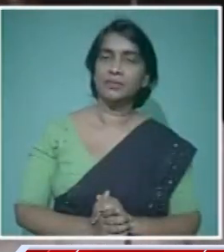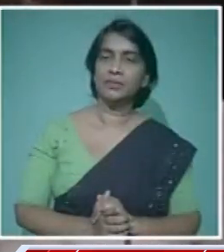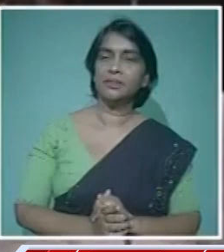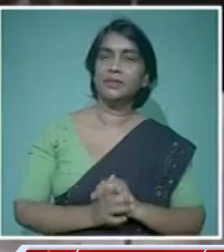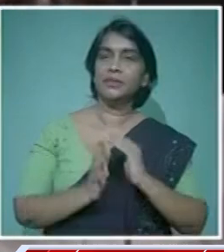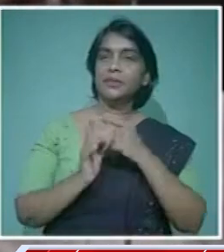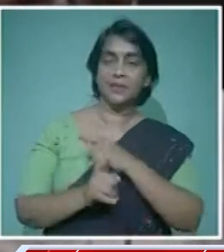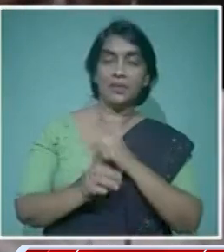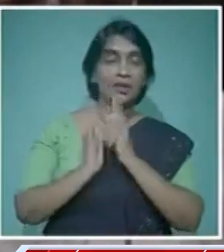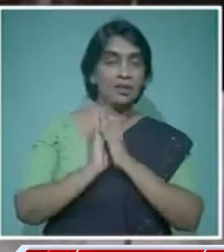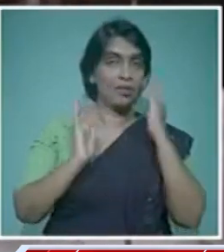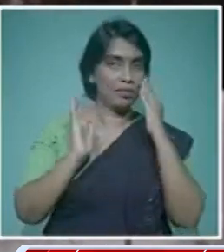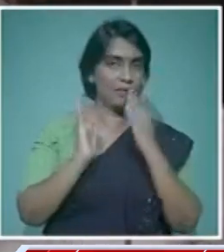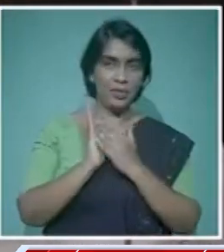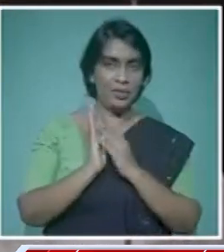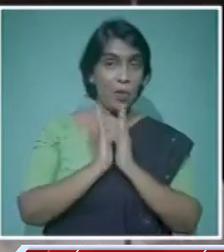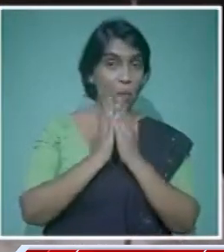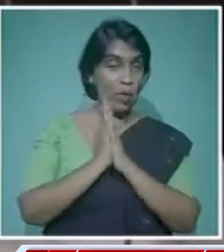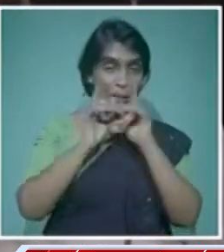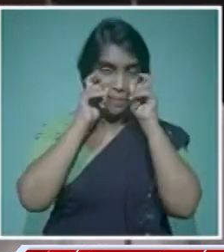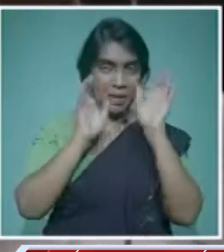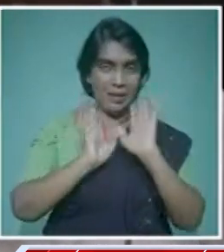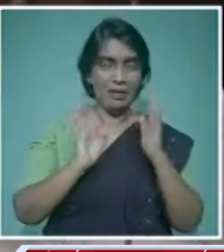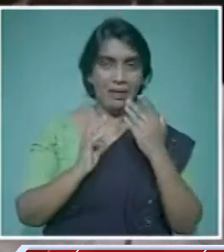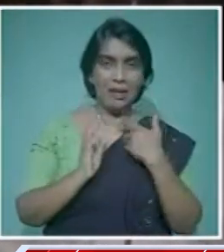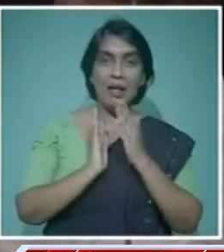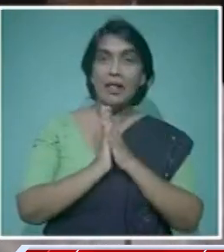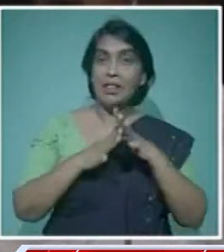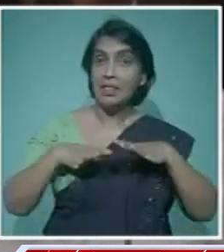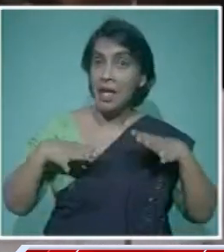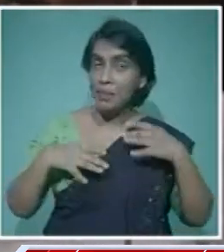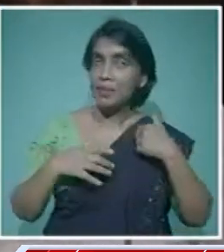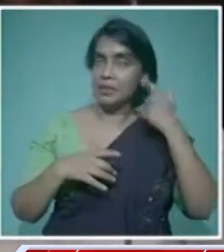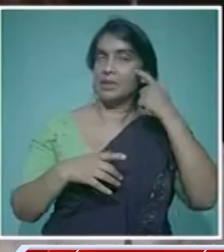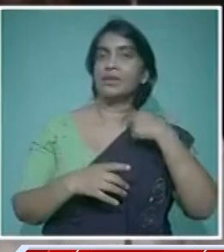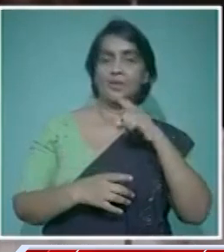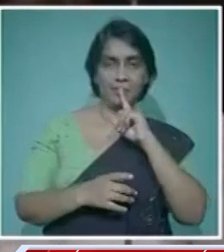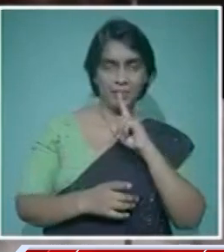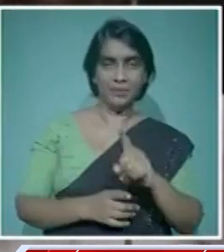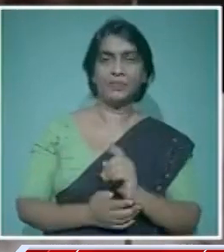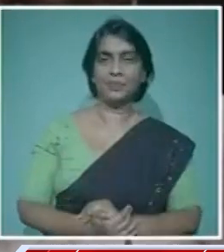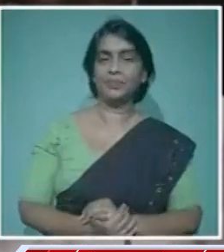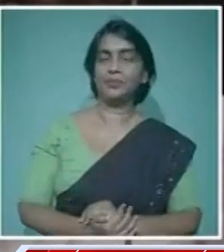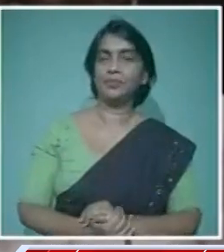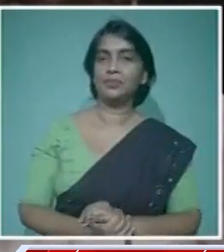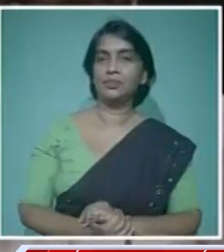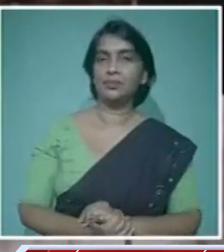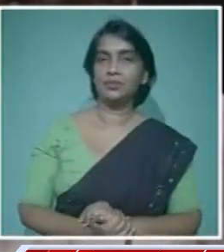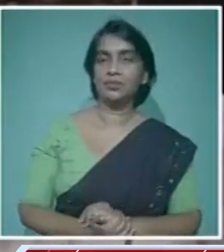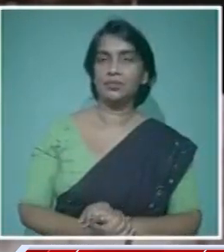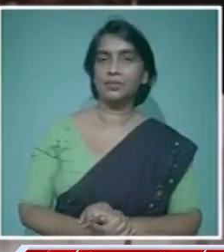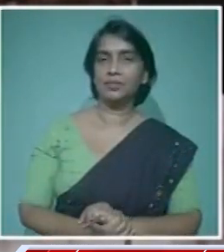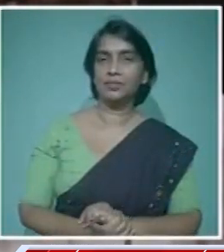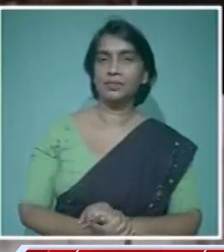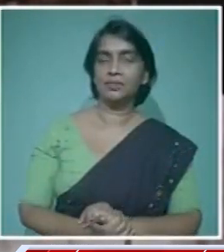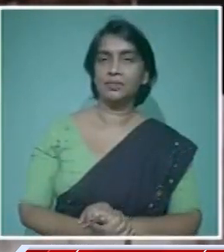වසල සූත්‍රයේ මෙහෙමත් කියවෙනවා. මම මේ කිසිම පොතපත බලලා නෙවෙයි ආවේ. මම මේ දහම් පාසල් ගිය නිසා තමයි මේක කියන්න පුළුවන් වෙන්නේ කටපාඩමින්. නජච්ඡා